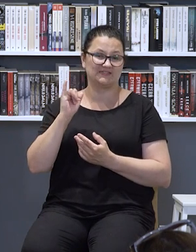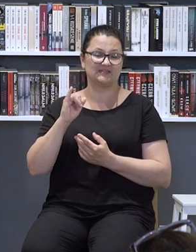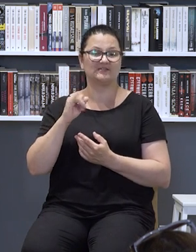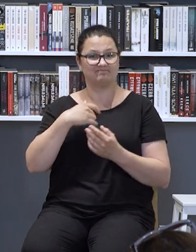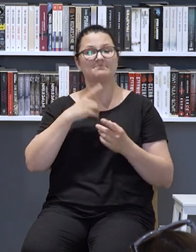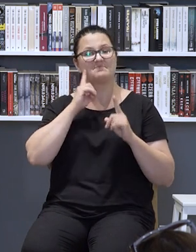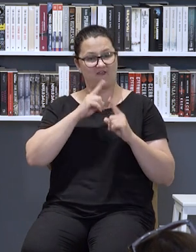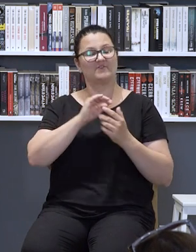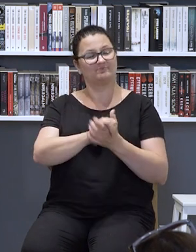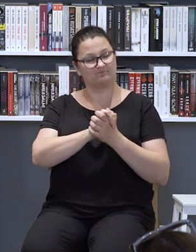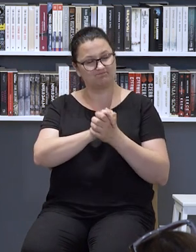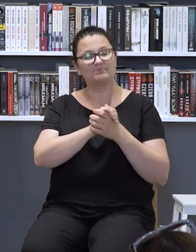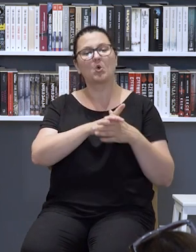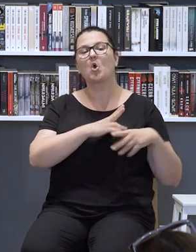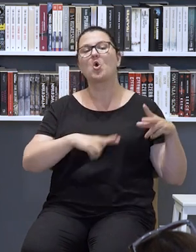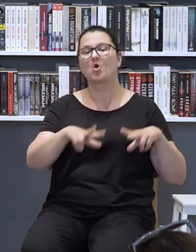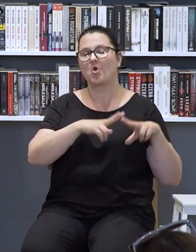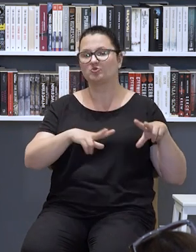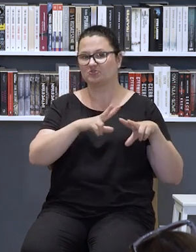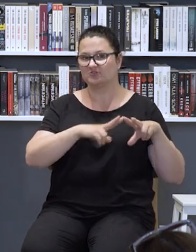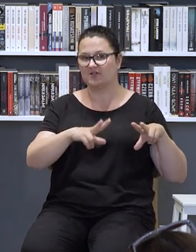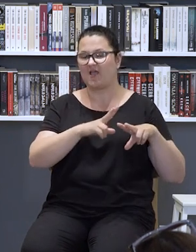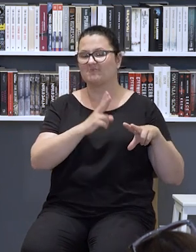Uylenburchami, czyli z rodziną